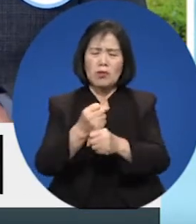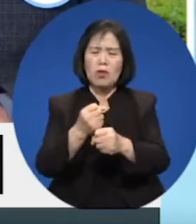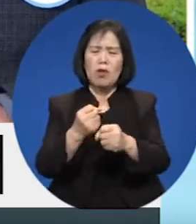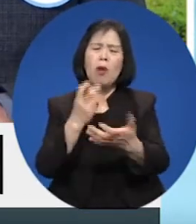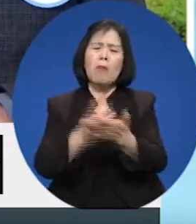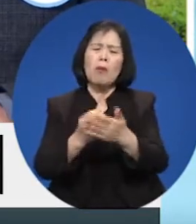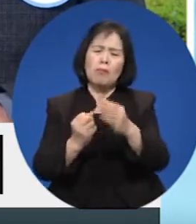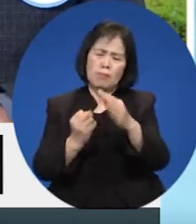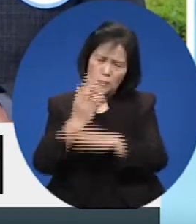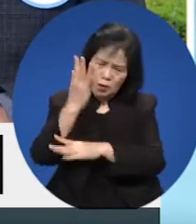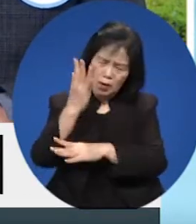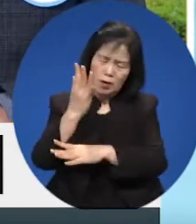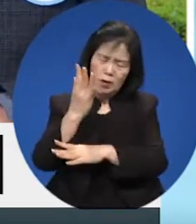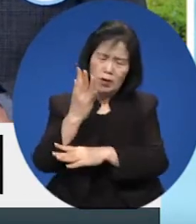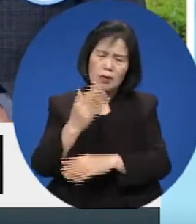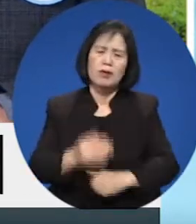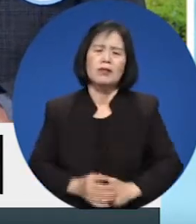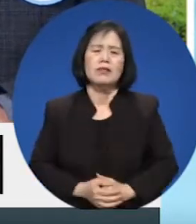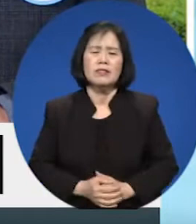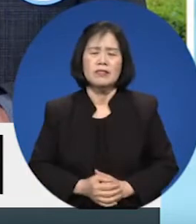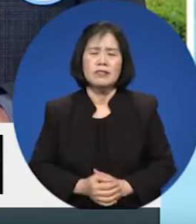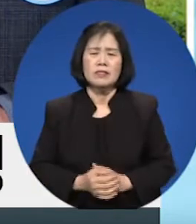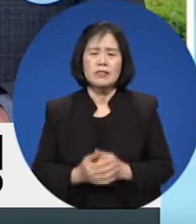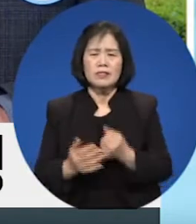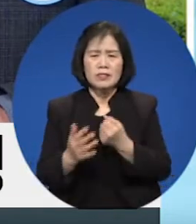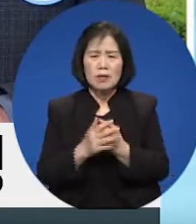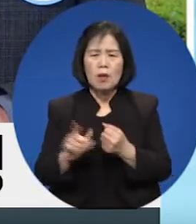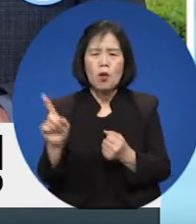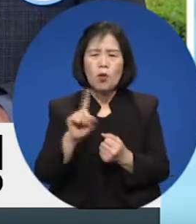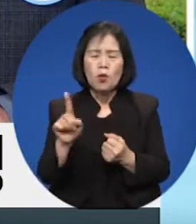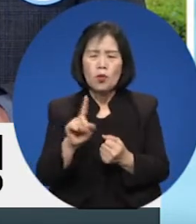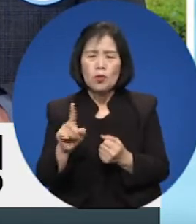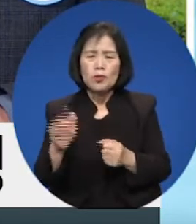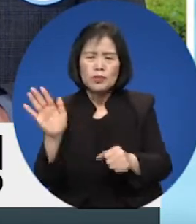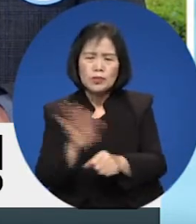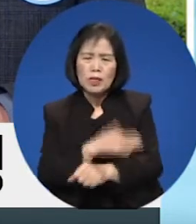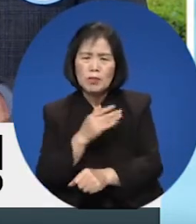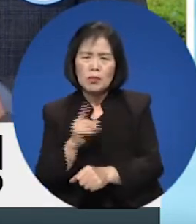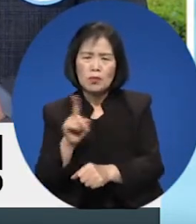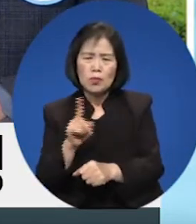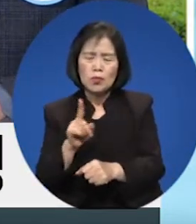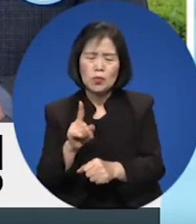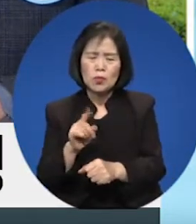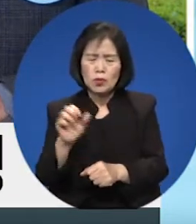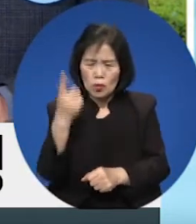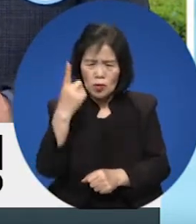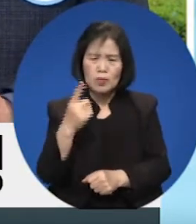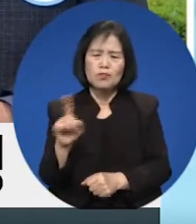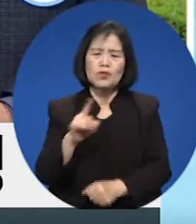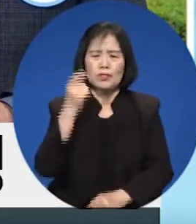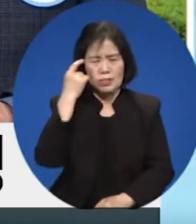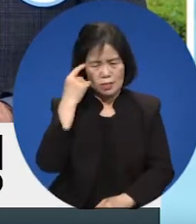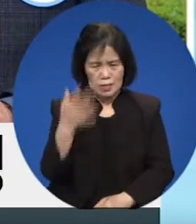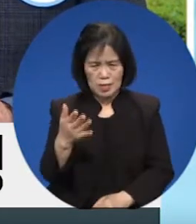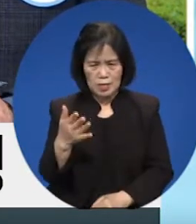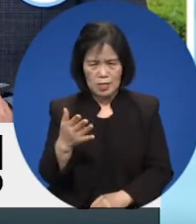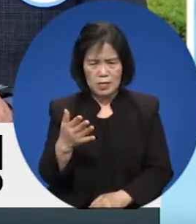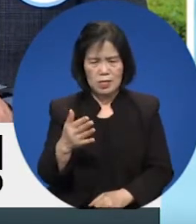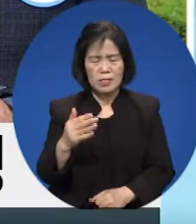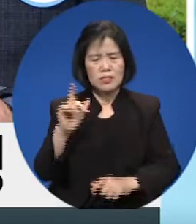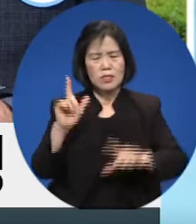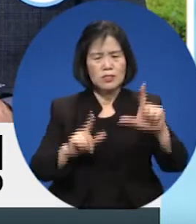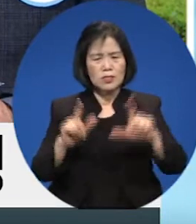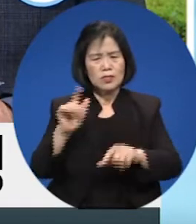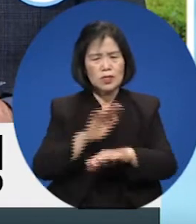뵙게 제일 안 된다고 생각하고요 진짜로 어디에서 이것이 뭐 잘못이 돼서 이런 현성 으로 제대로